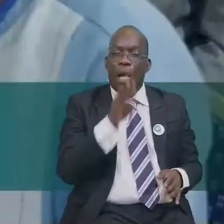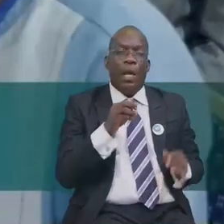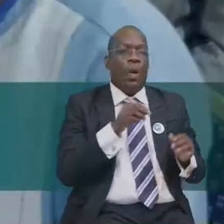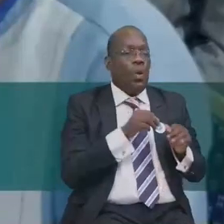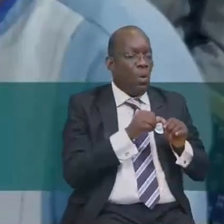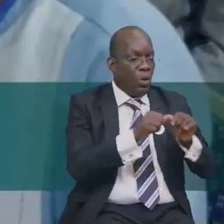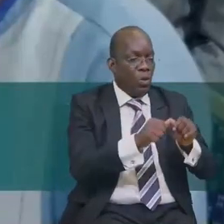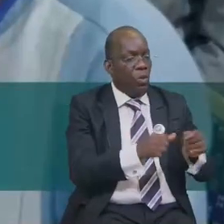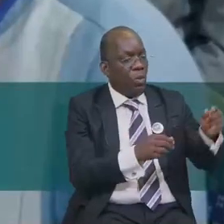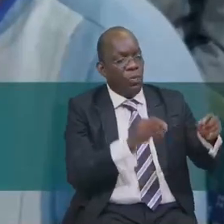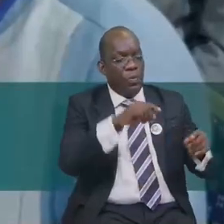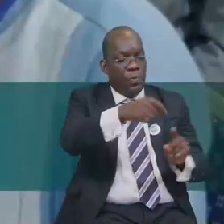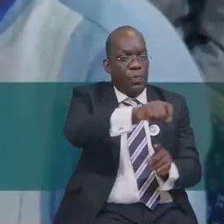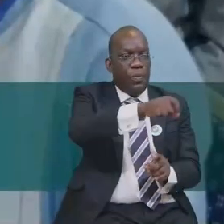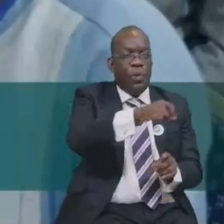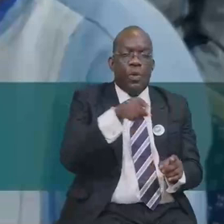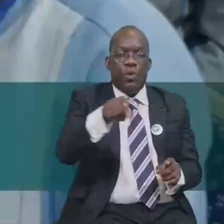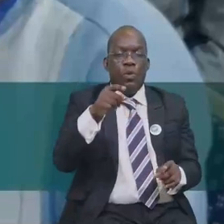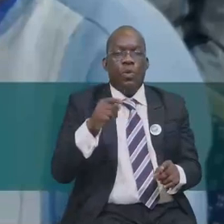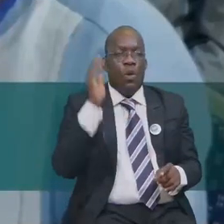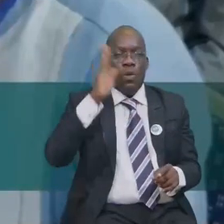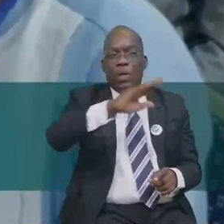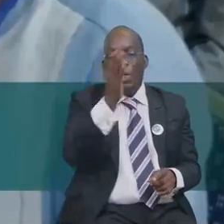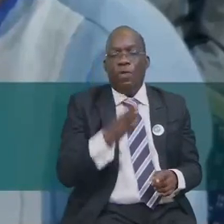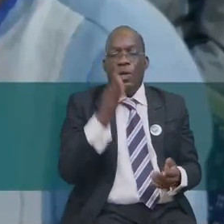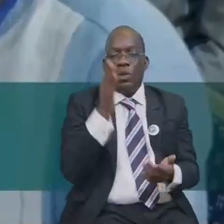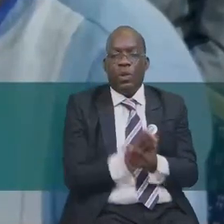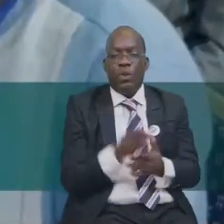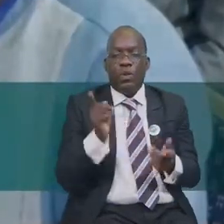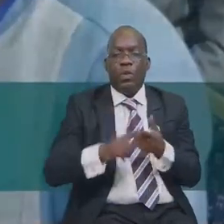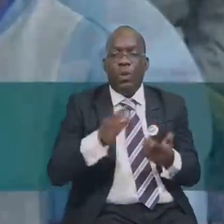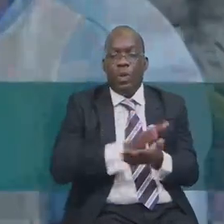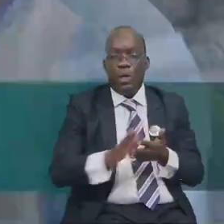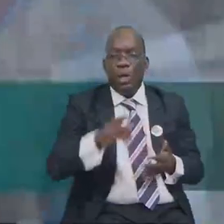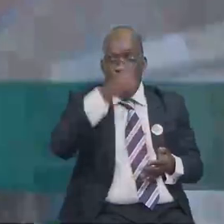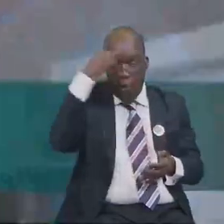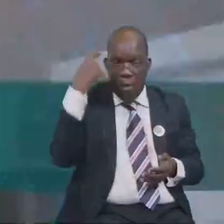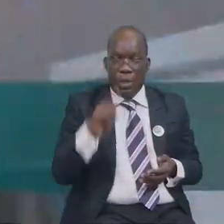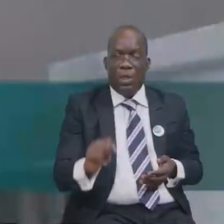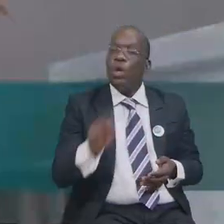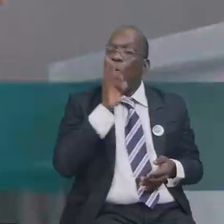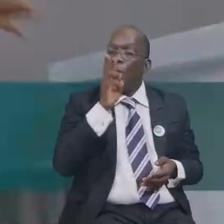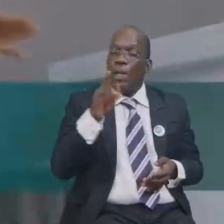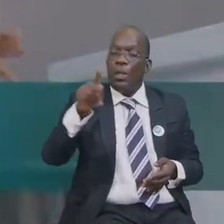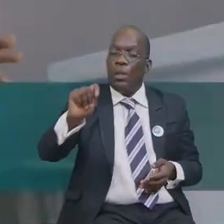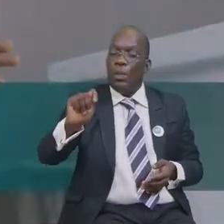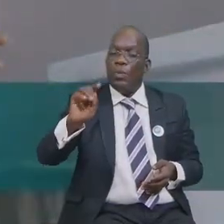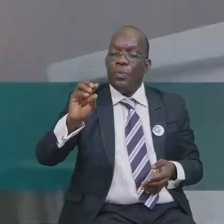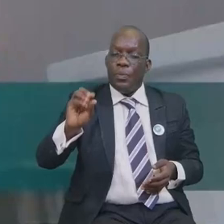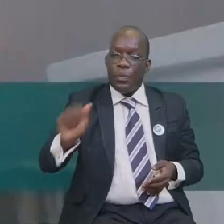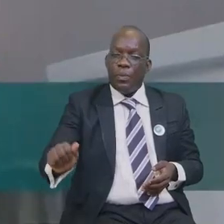à courir, à couvrir, à couler. Vous n'allez jamais cesser d'essuyer parce que le robinet coule.